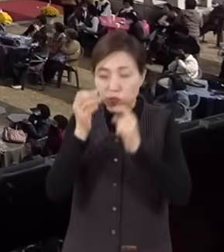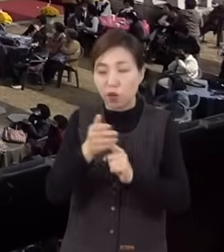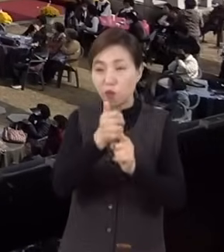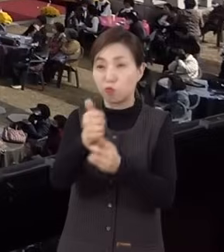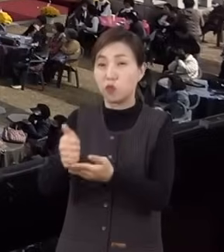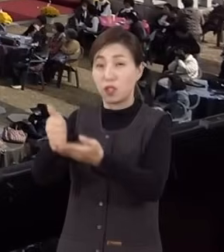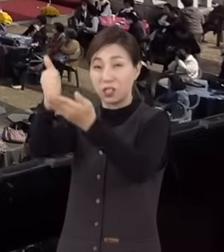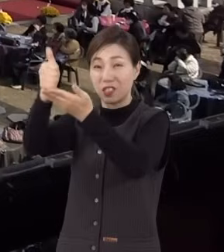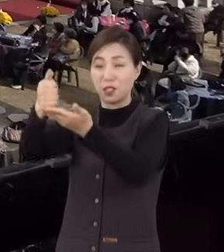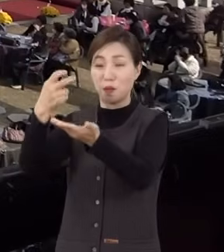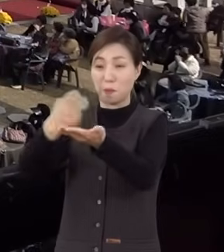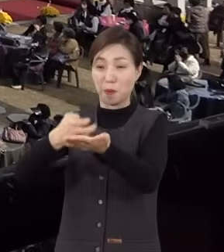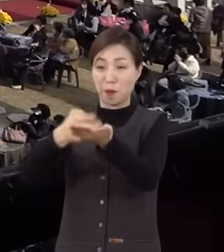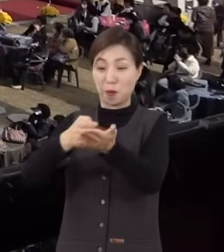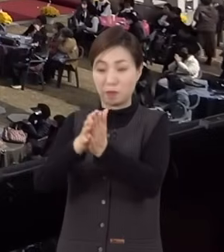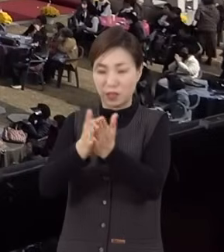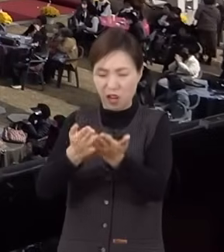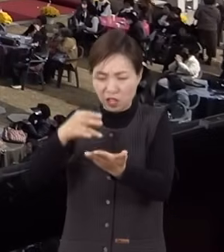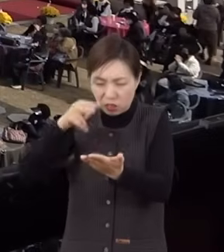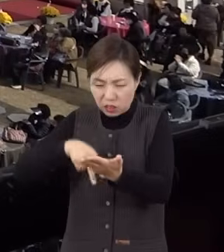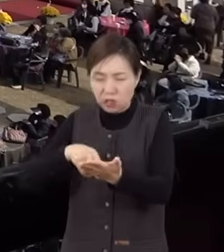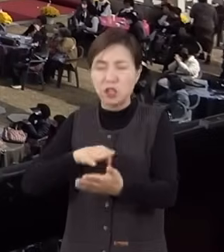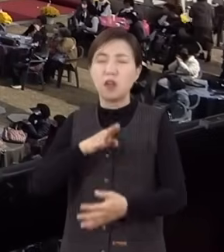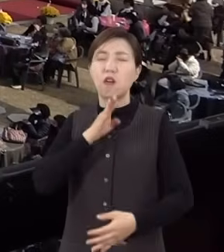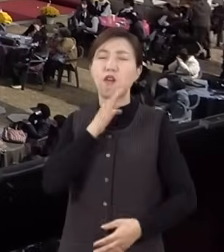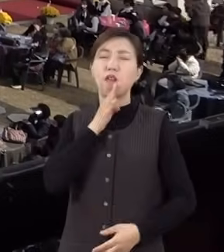것이다 라고 부처님이 말씀하셨습니다.